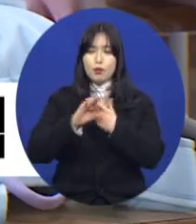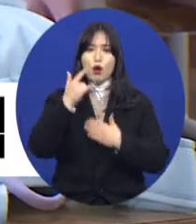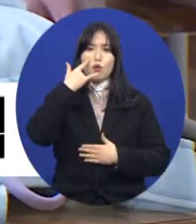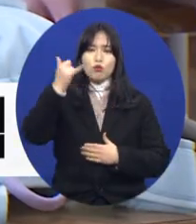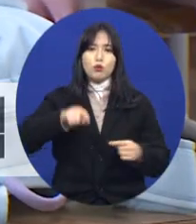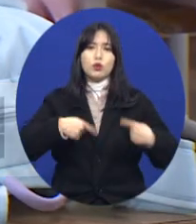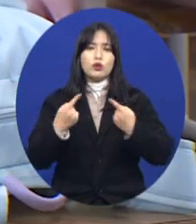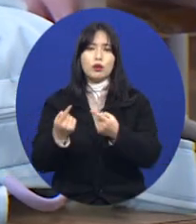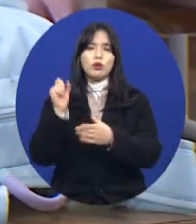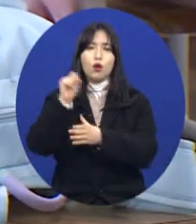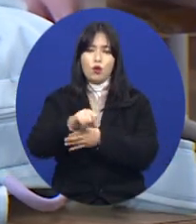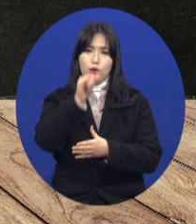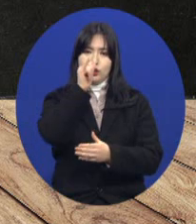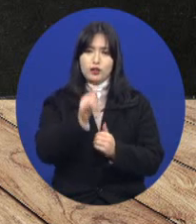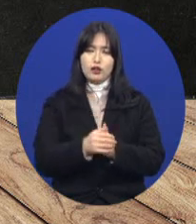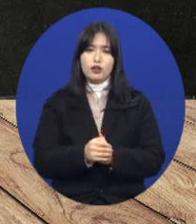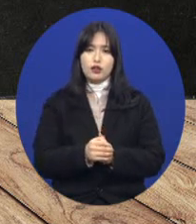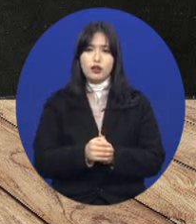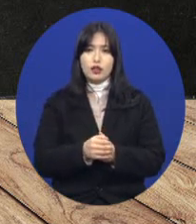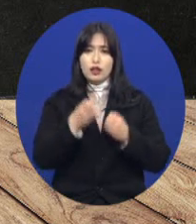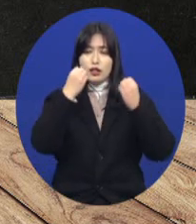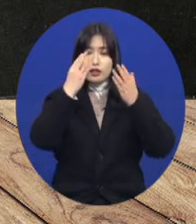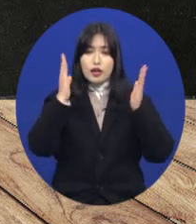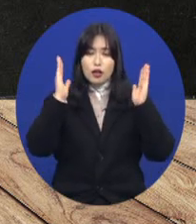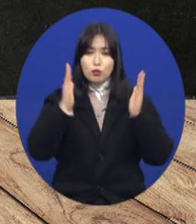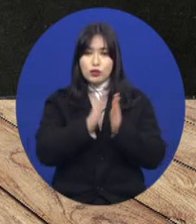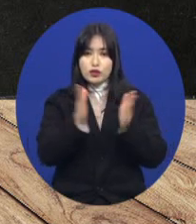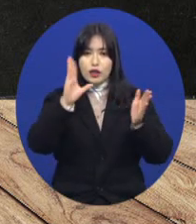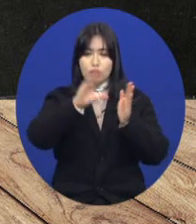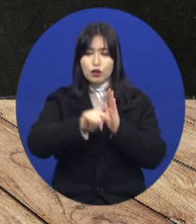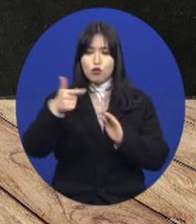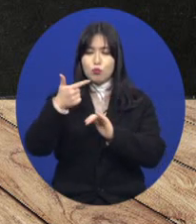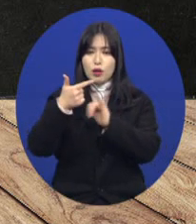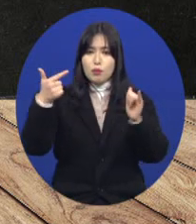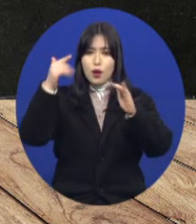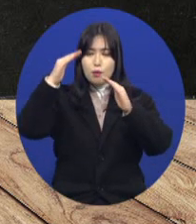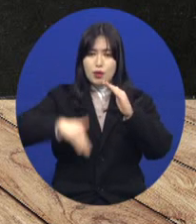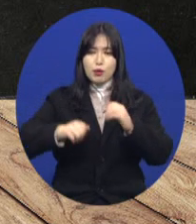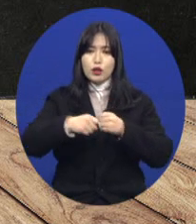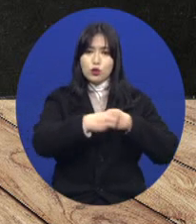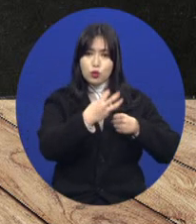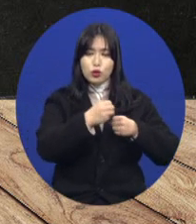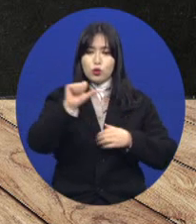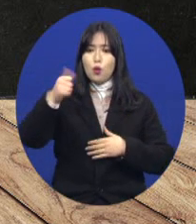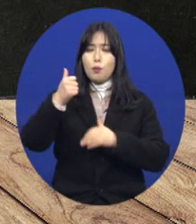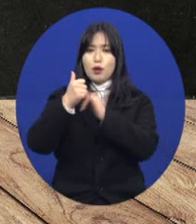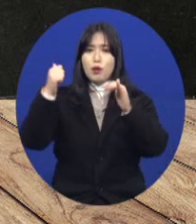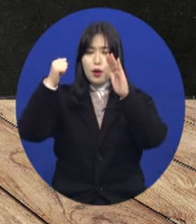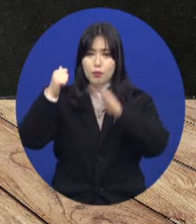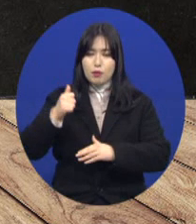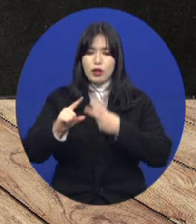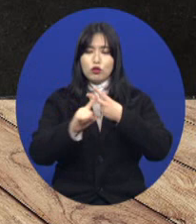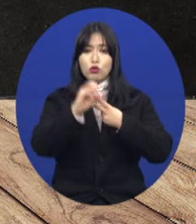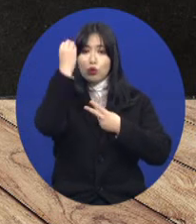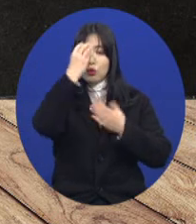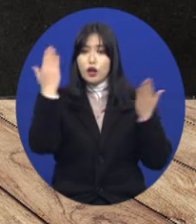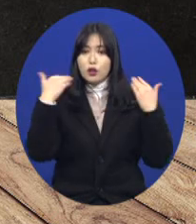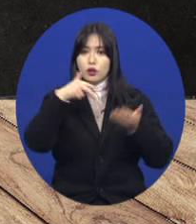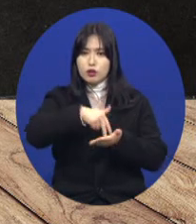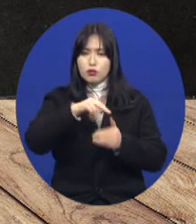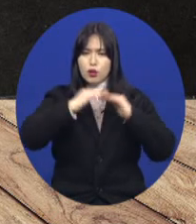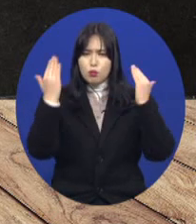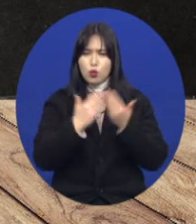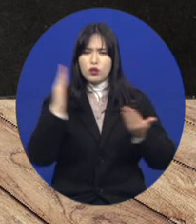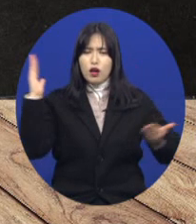뭐 참 섞어 허용됩니다 새 학기부터 600명 미만의 초등학교와 500명 위원회 중 고등학교는 모든